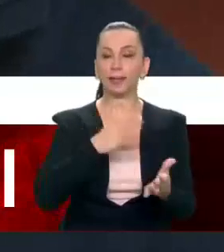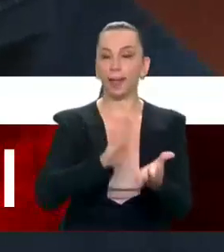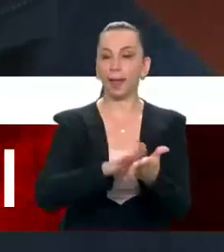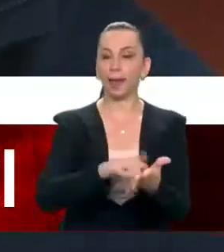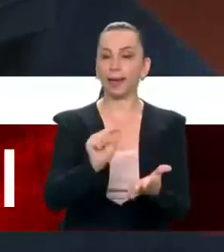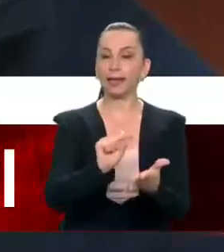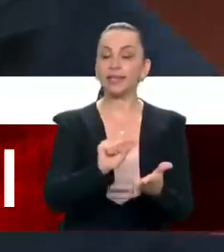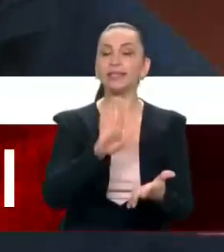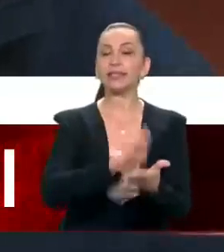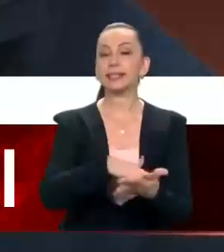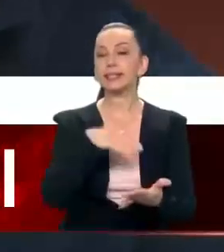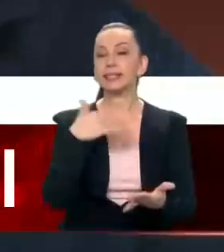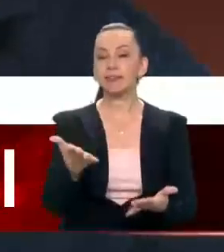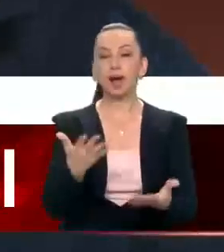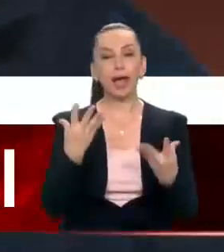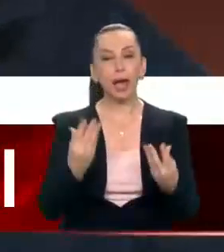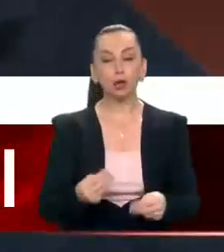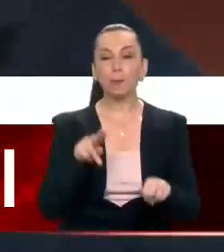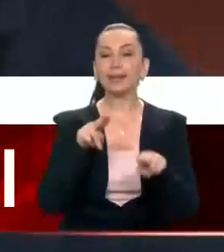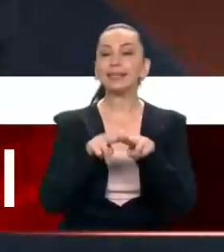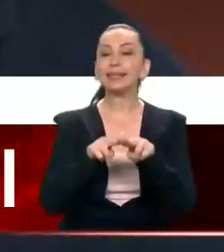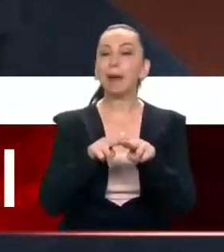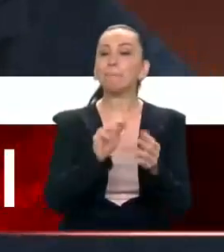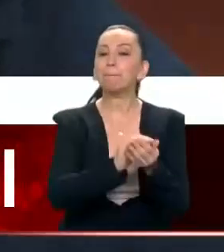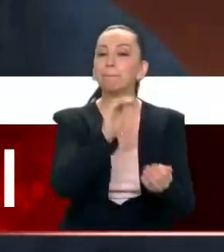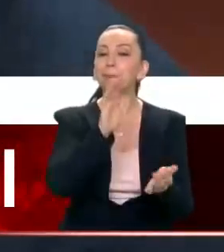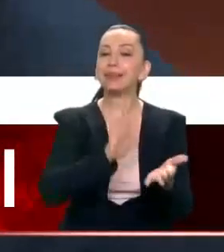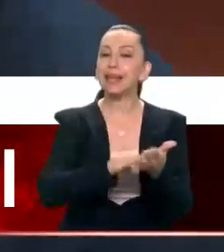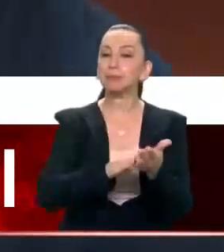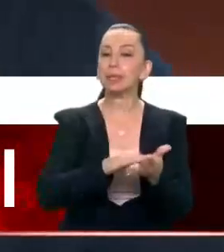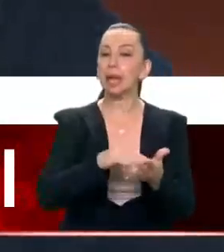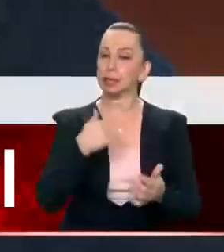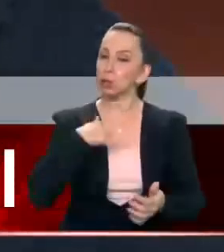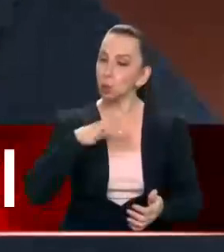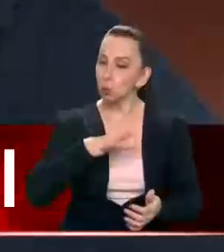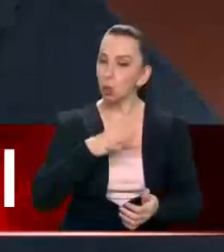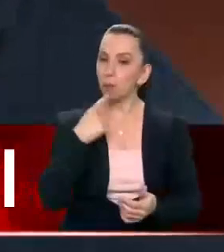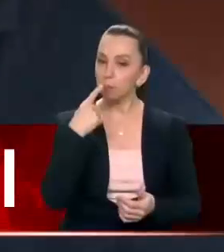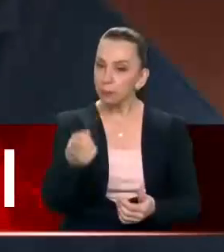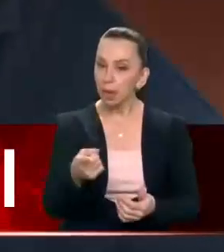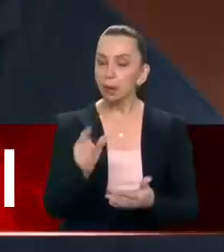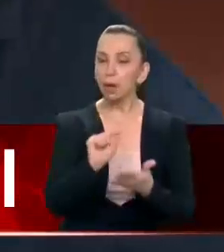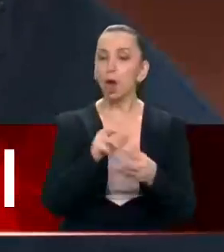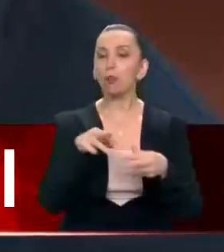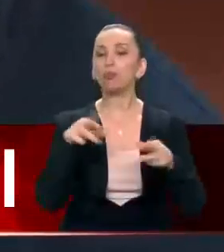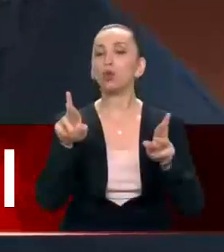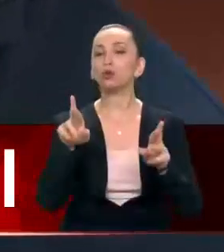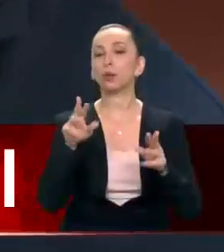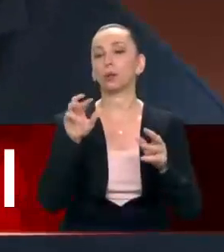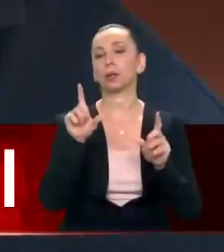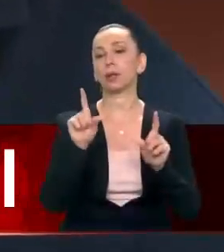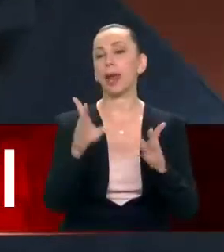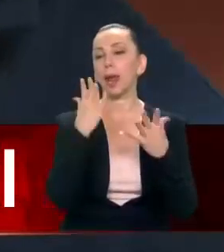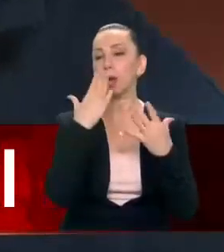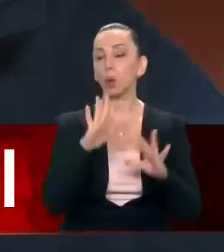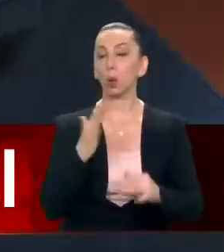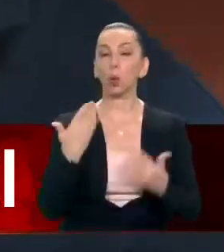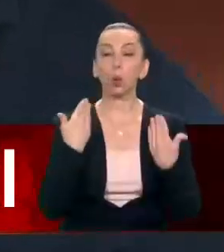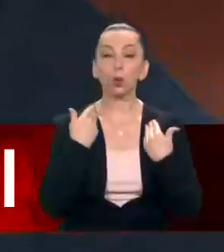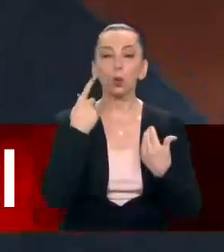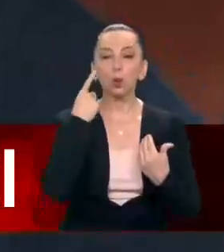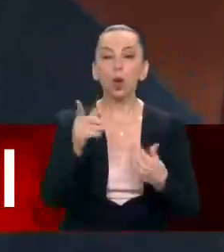istifam istifa ediyorum ve kıdem tazminatı talep ediyorum yazısını alırlarsa herhangi bir boşluk bırakmalarına gerek yok hukuken bir